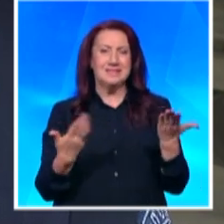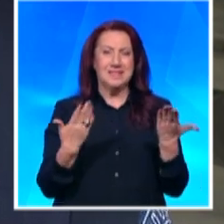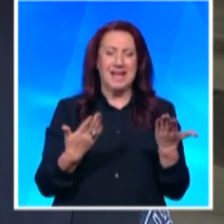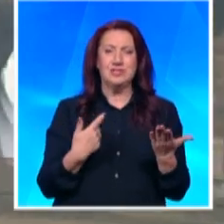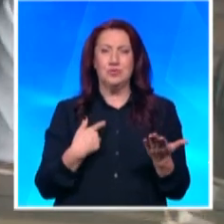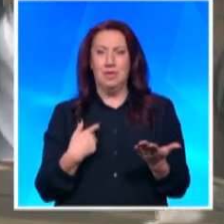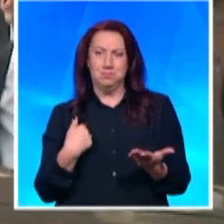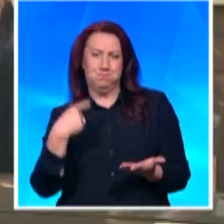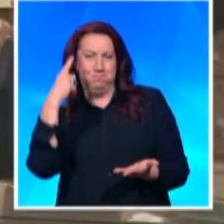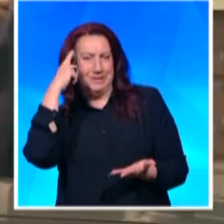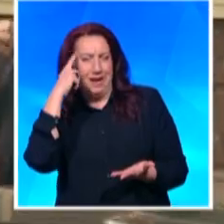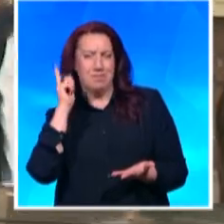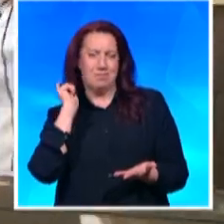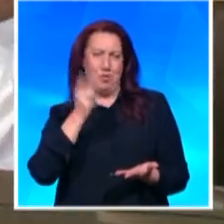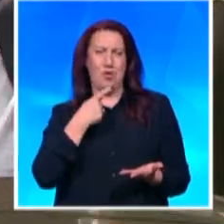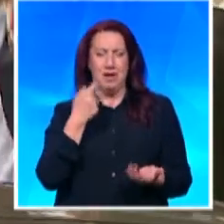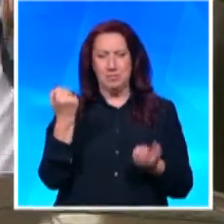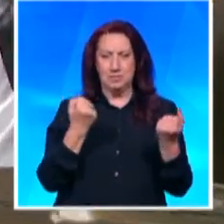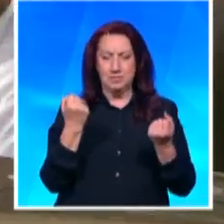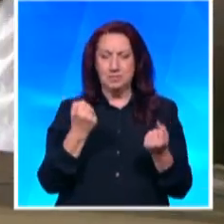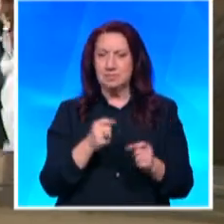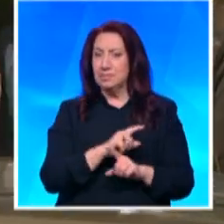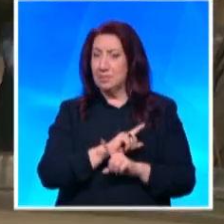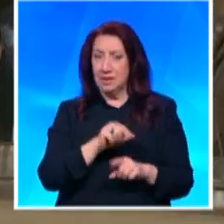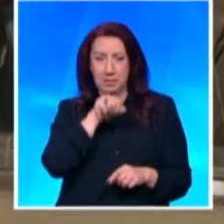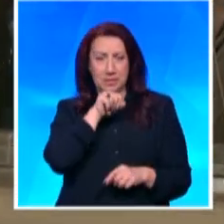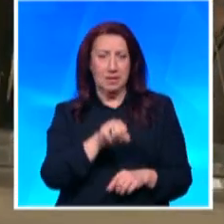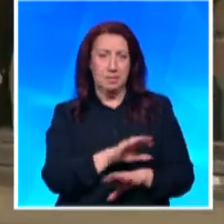умения за шофиране. Ще бъдем безкомпромисни по това